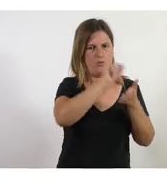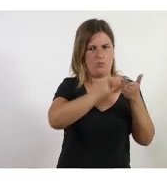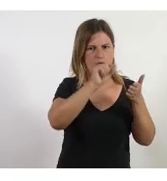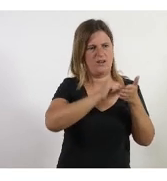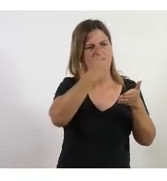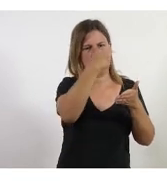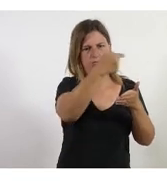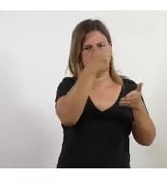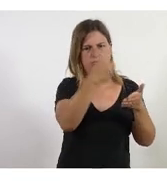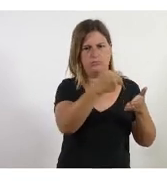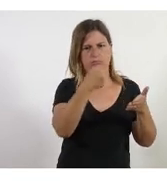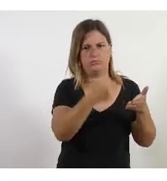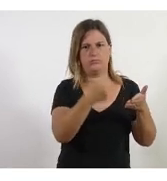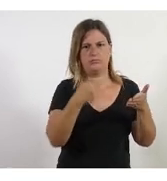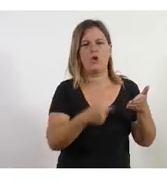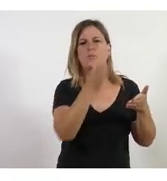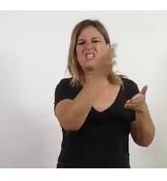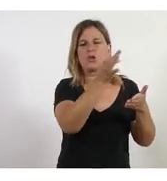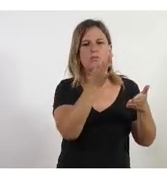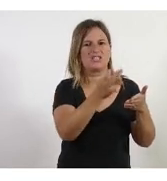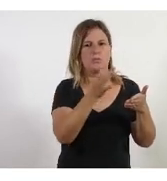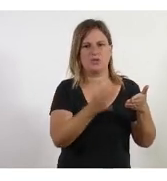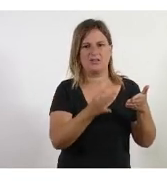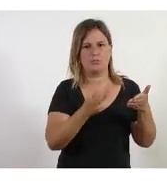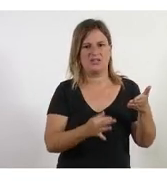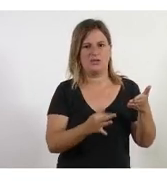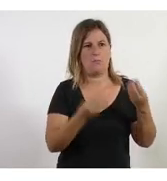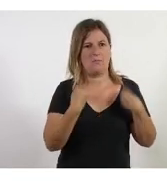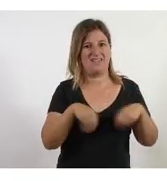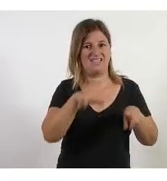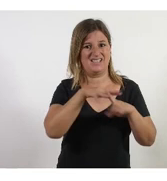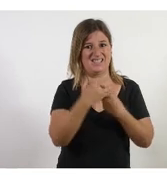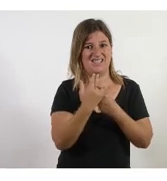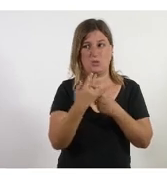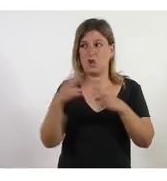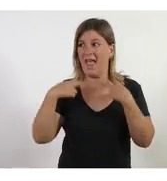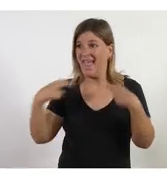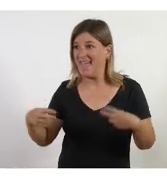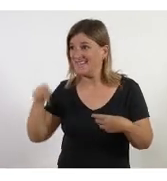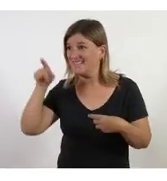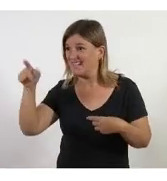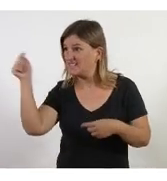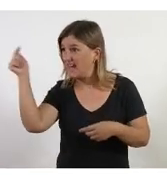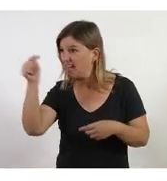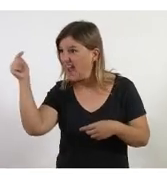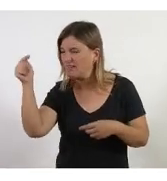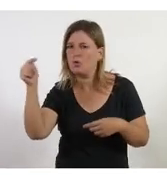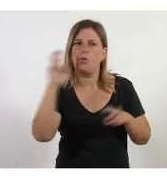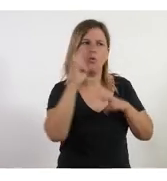llista aspectes positius que t'ha portat una situació que sigui estressant per tu. Per